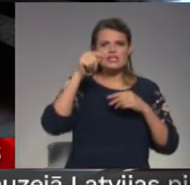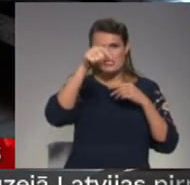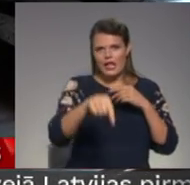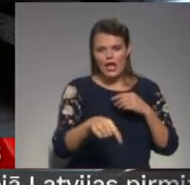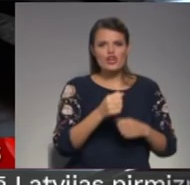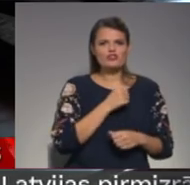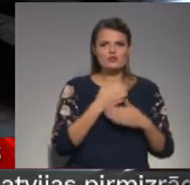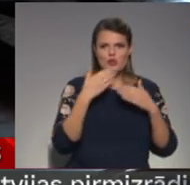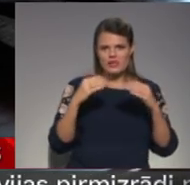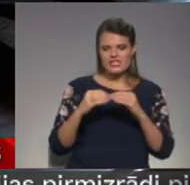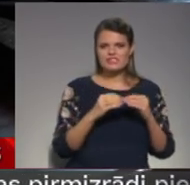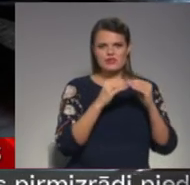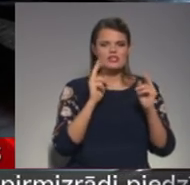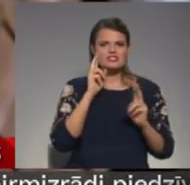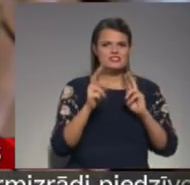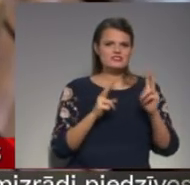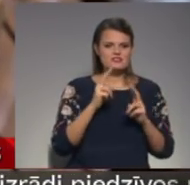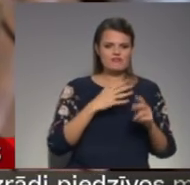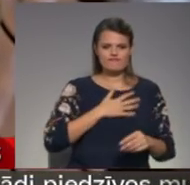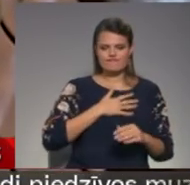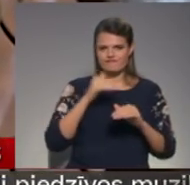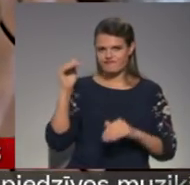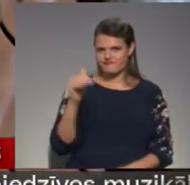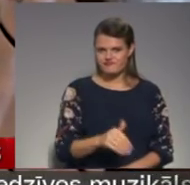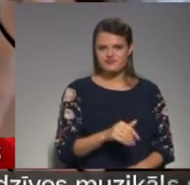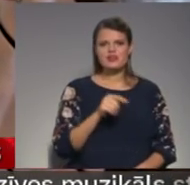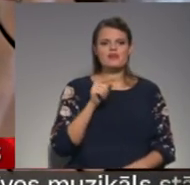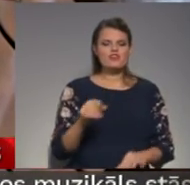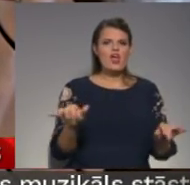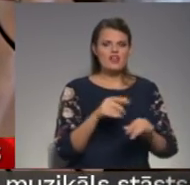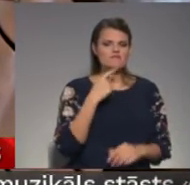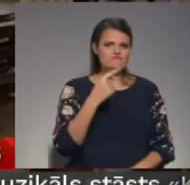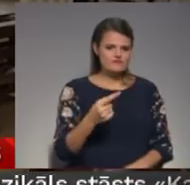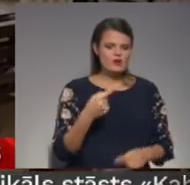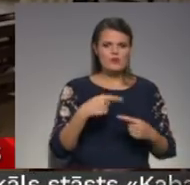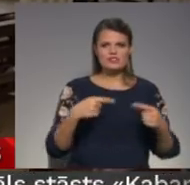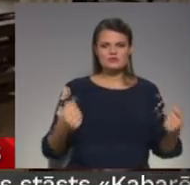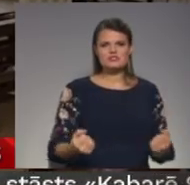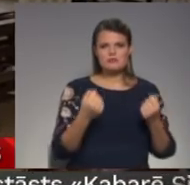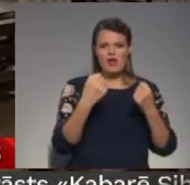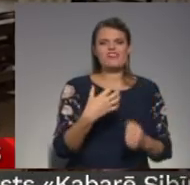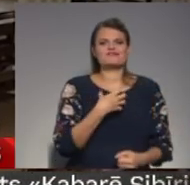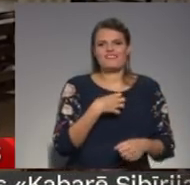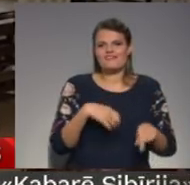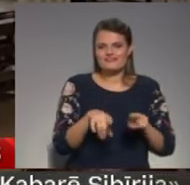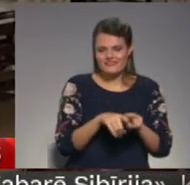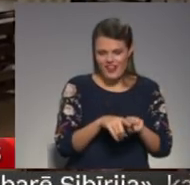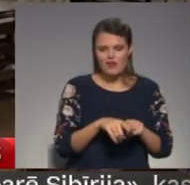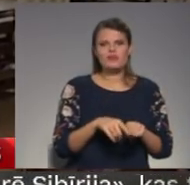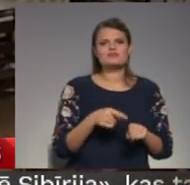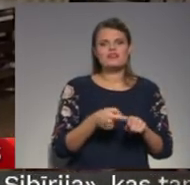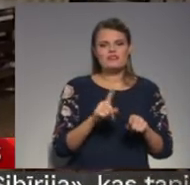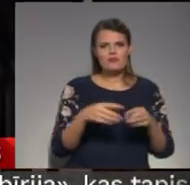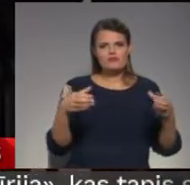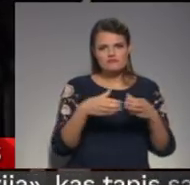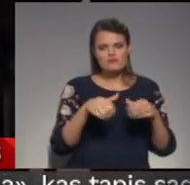Diemžēl pēdējos 10 gados to skanējums kļuvis arvien sliktāks. Ērģelnieku valodā runājot, instruments ir smagi saslimis. Tāpēc Latvijas ērģelnieku